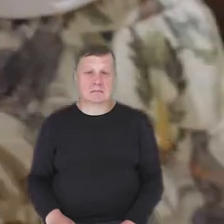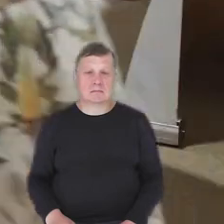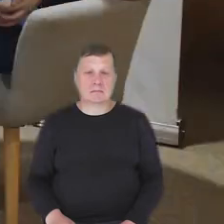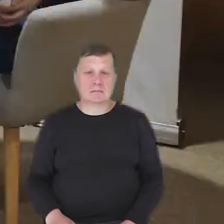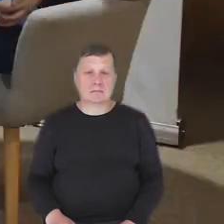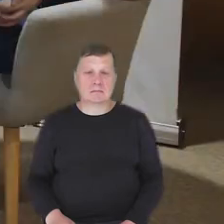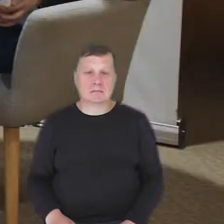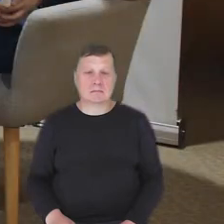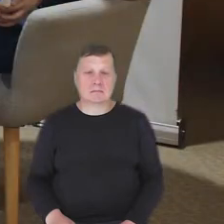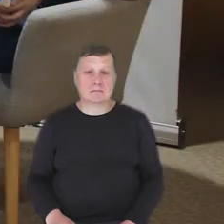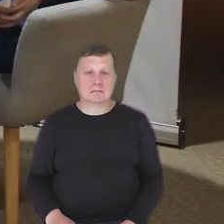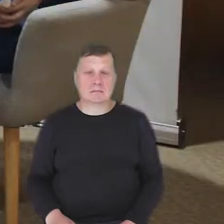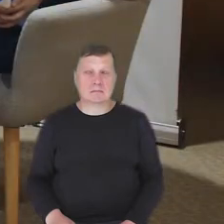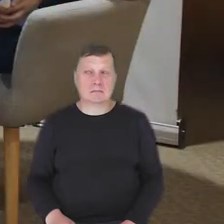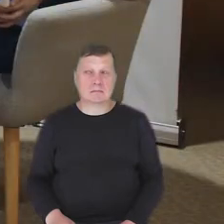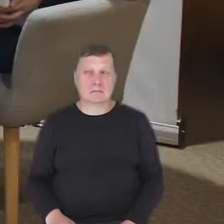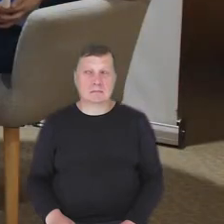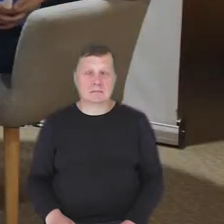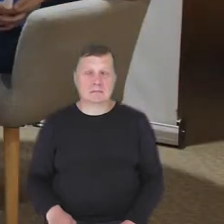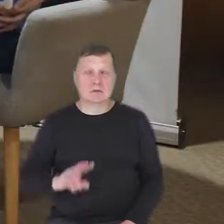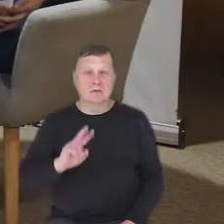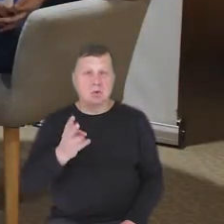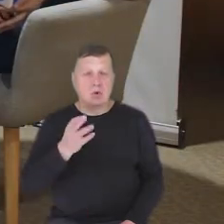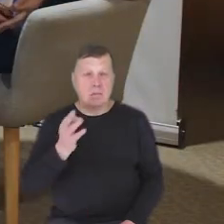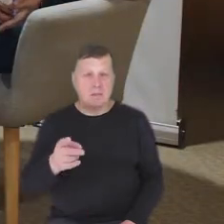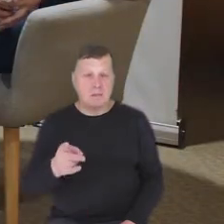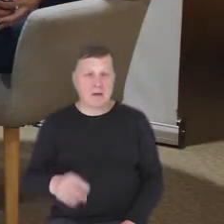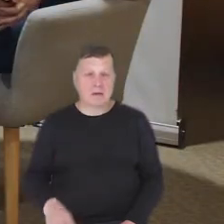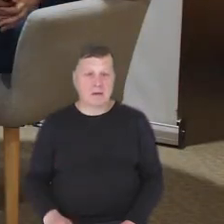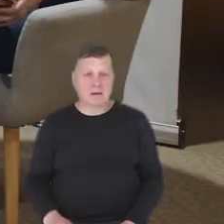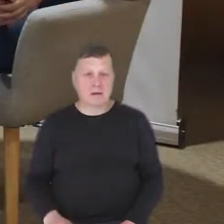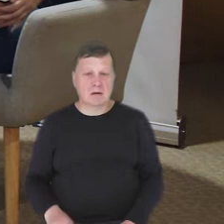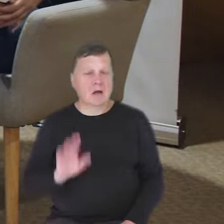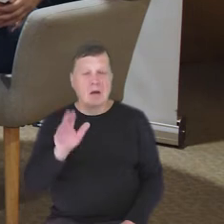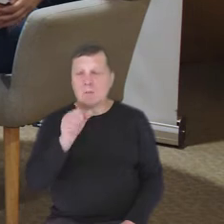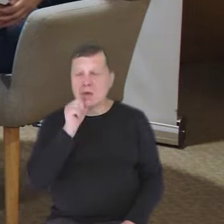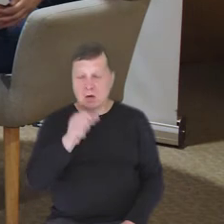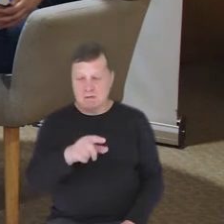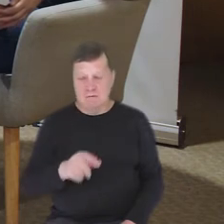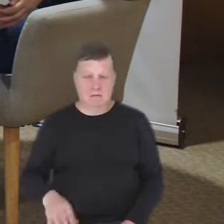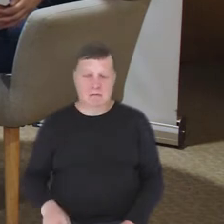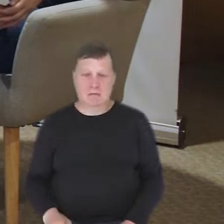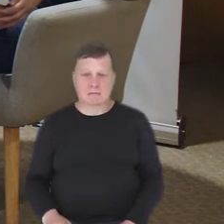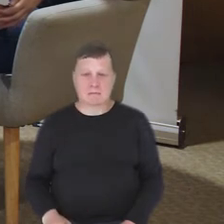Ale będzie drugie pytanie, to. O. To wypikamy. Tym bardziej trzeba przez mikrofon je zadać.